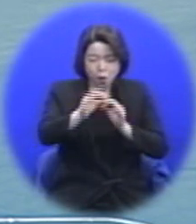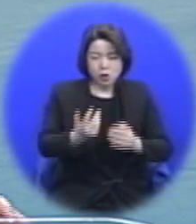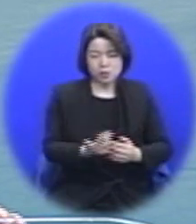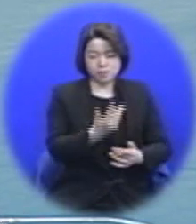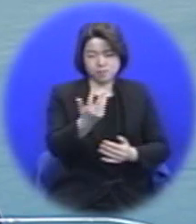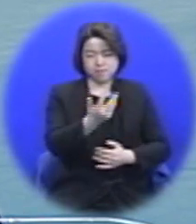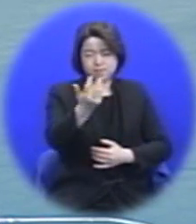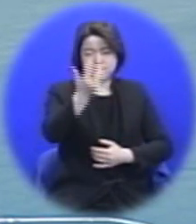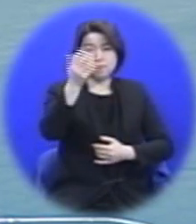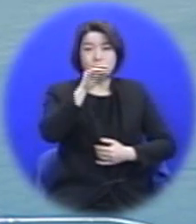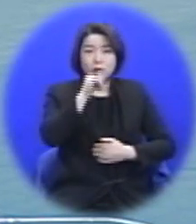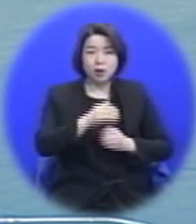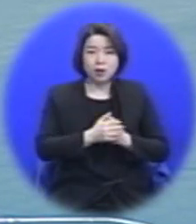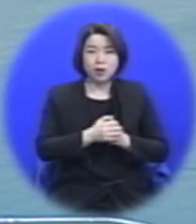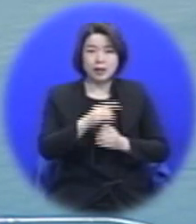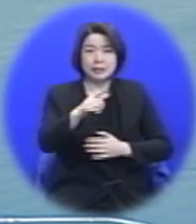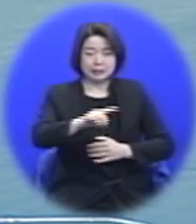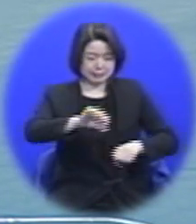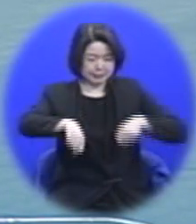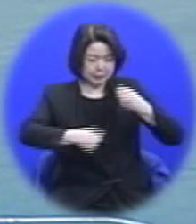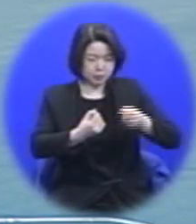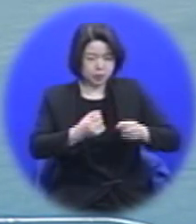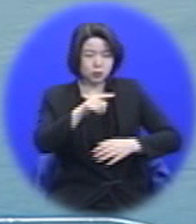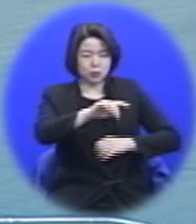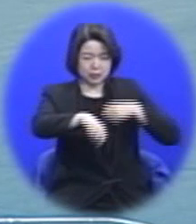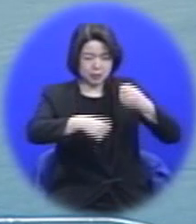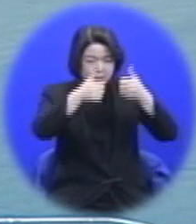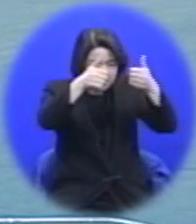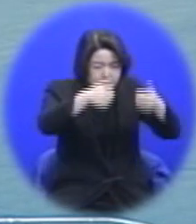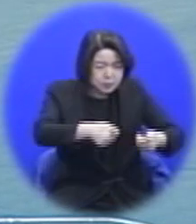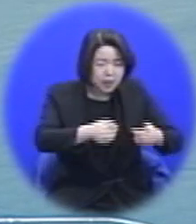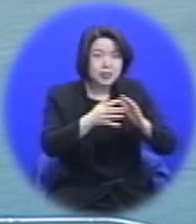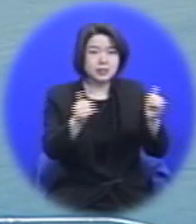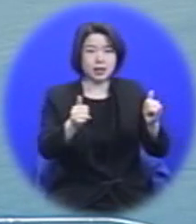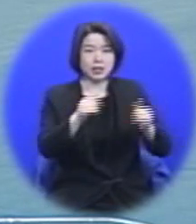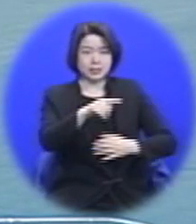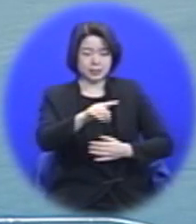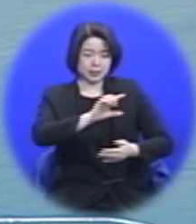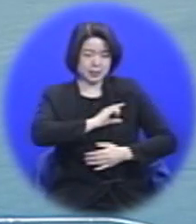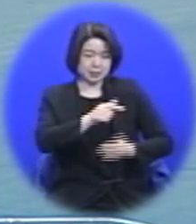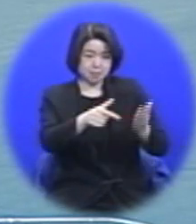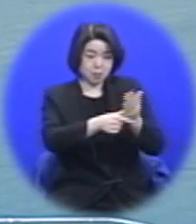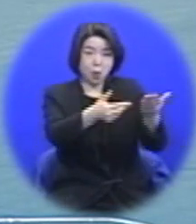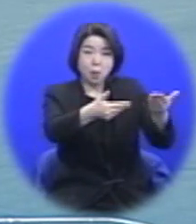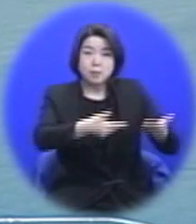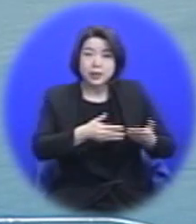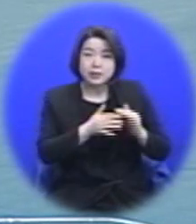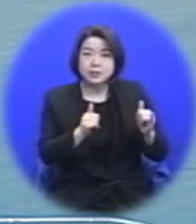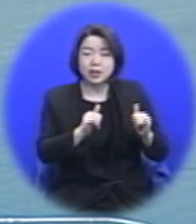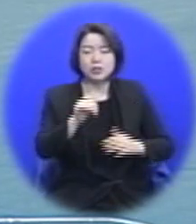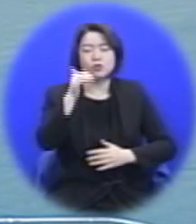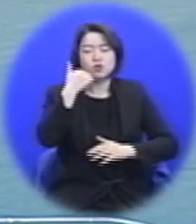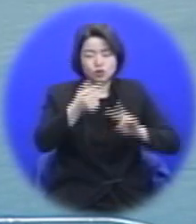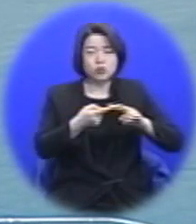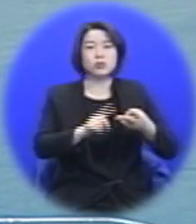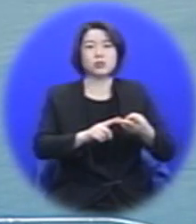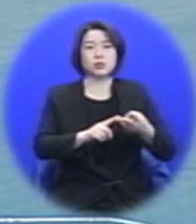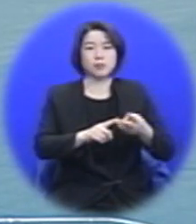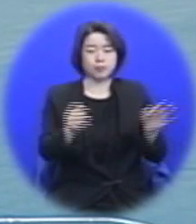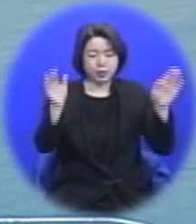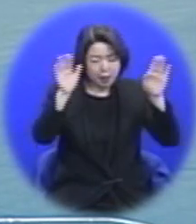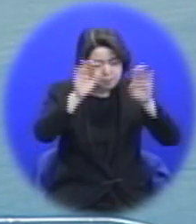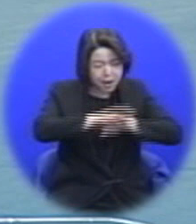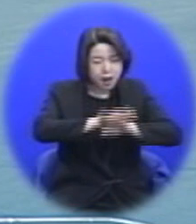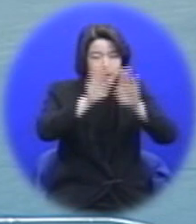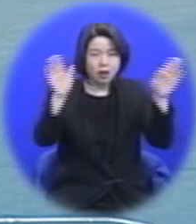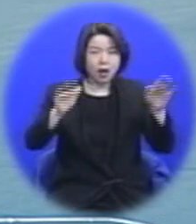그 짐승과 짐승 우상에게 절하는 자들과 또 그 이름의 표를 받는 자는 누구든지 밤에도